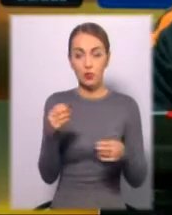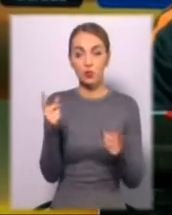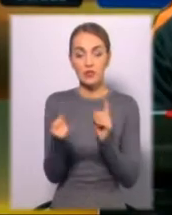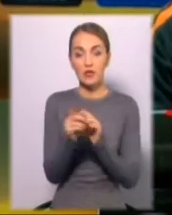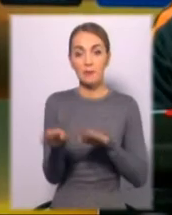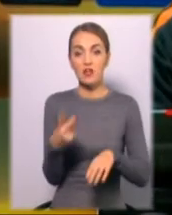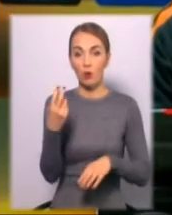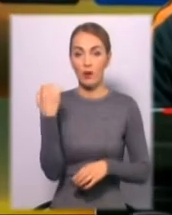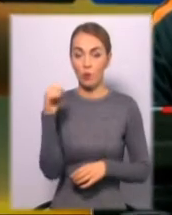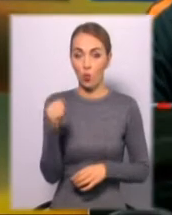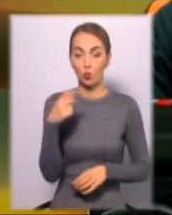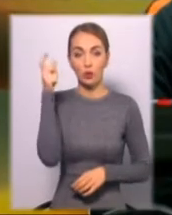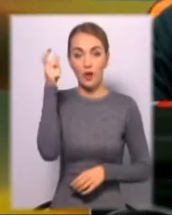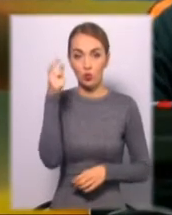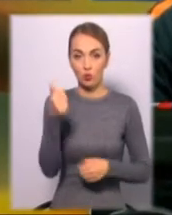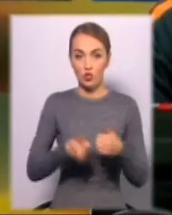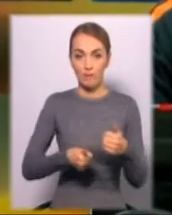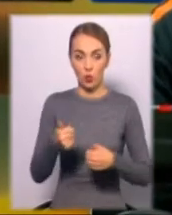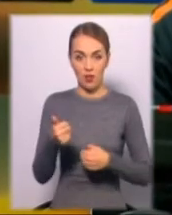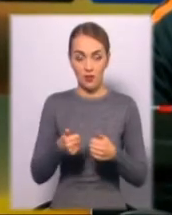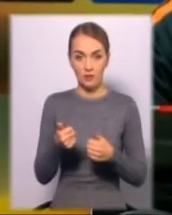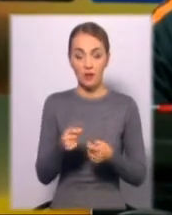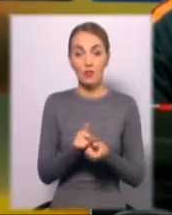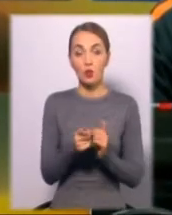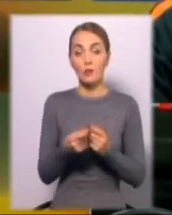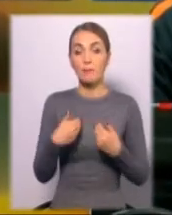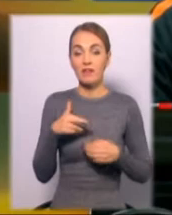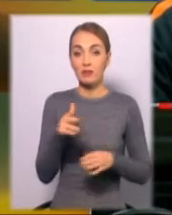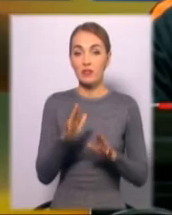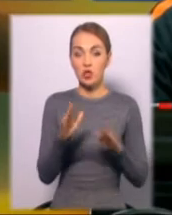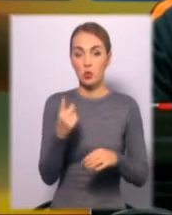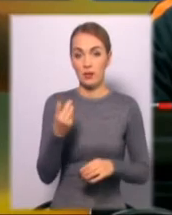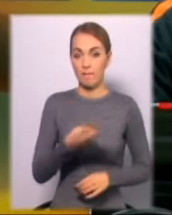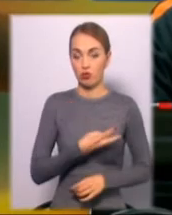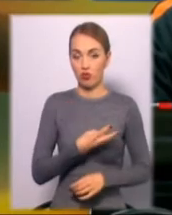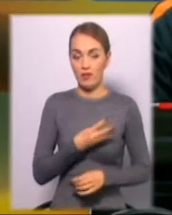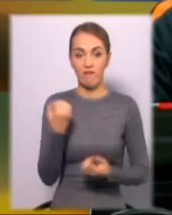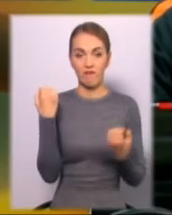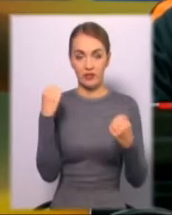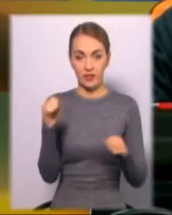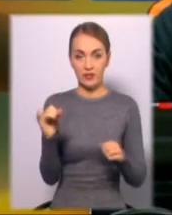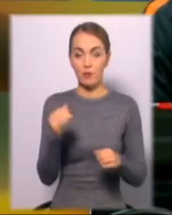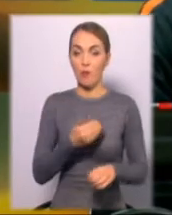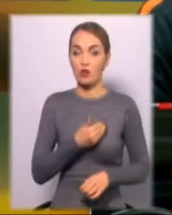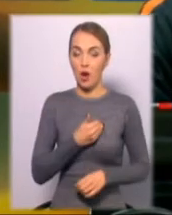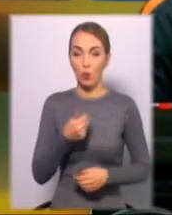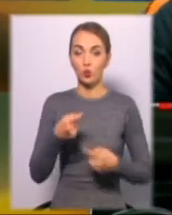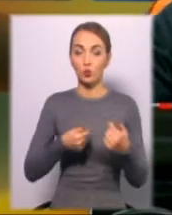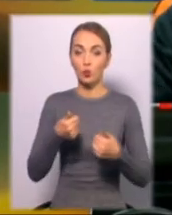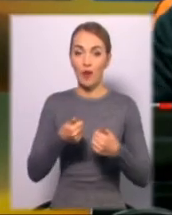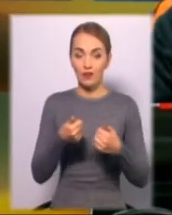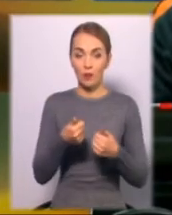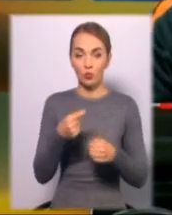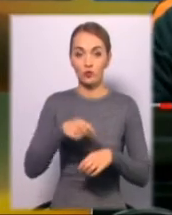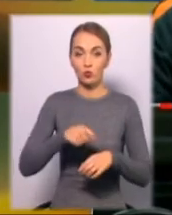після 2 перемог у турецькому чемпіонаті. Натомість ми вийдемо лише з одним бажанням – виграти. І поважаємо суперника,